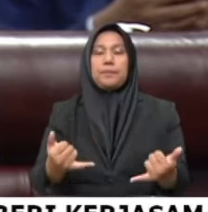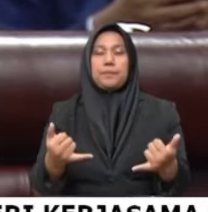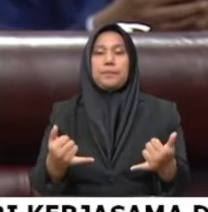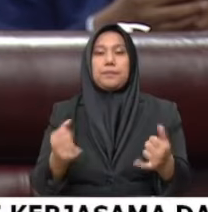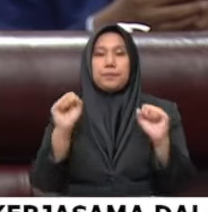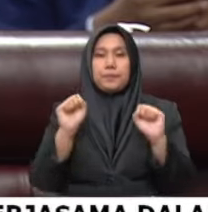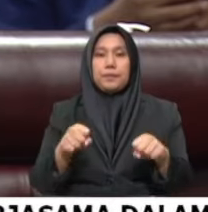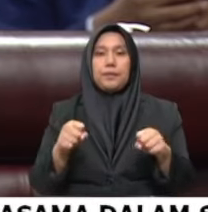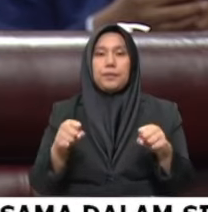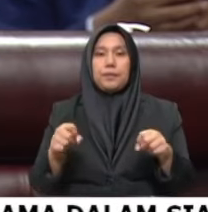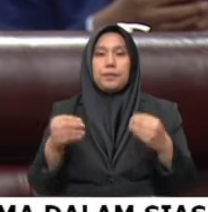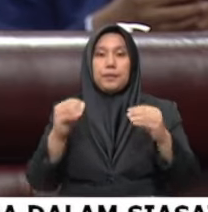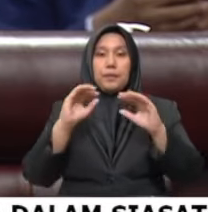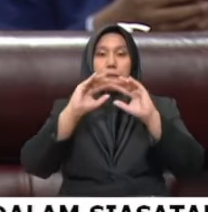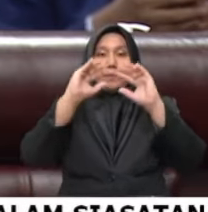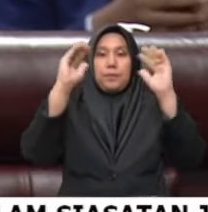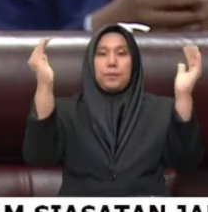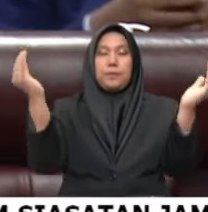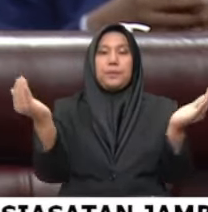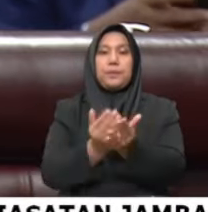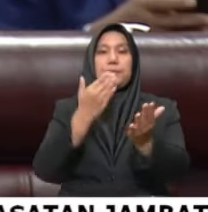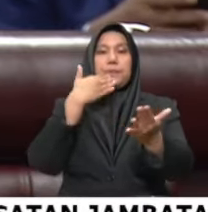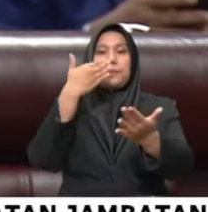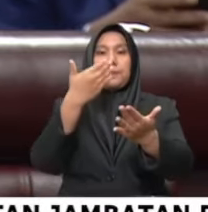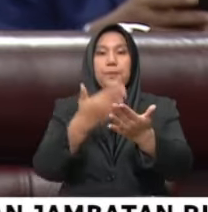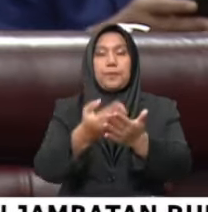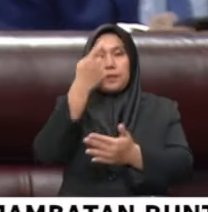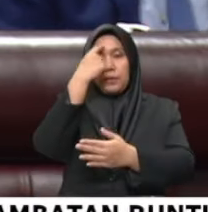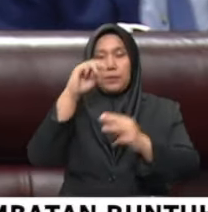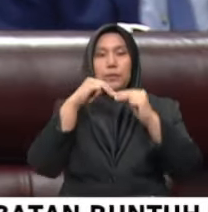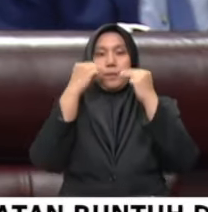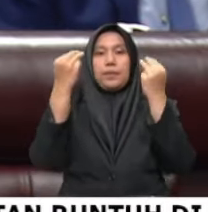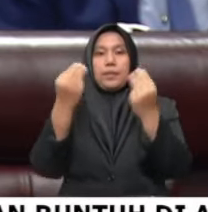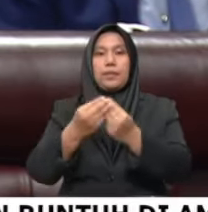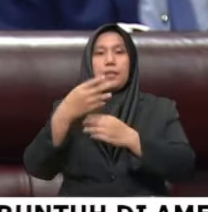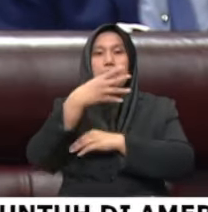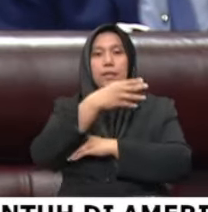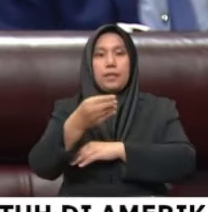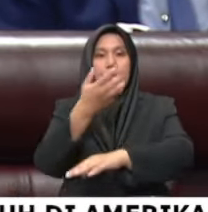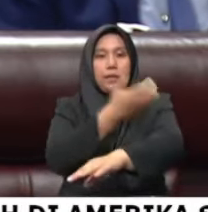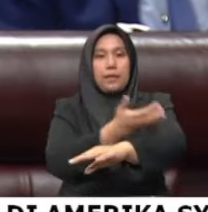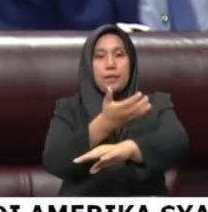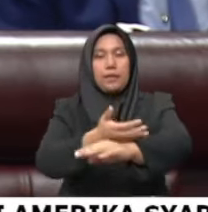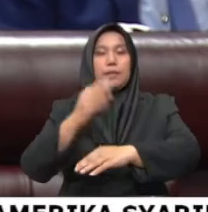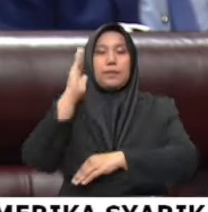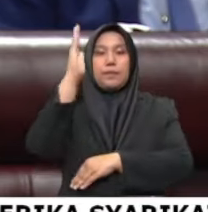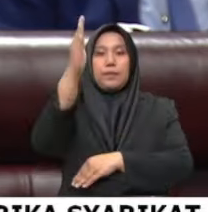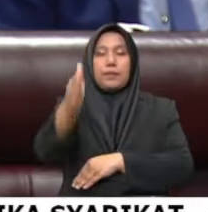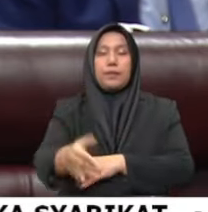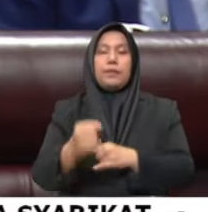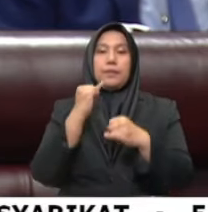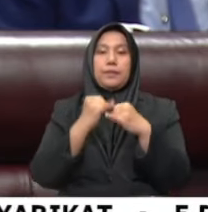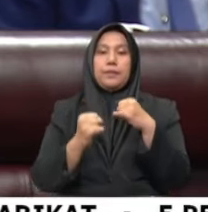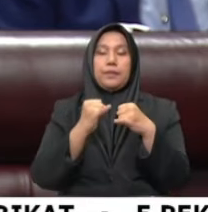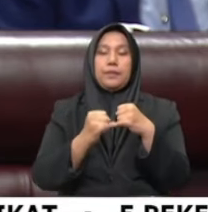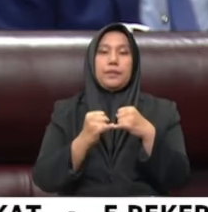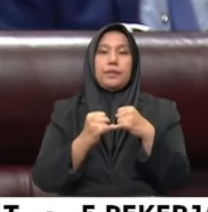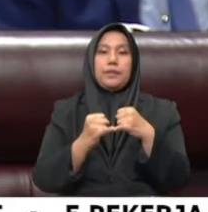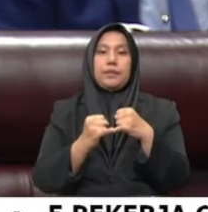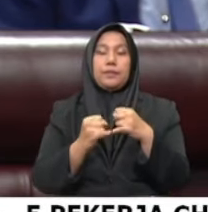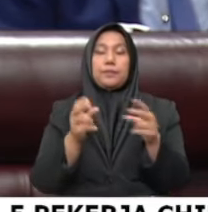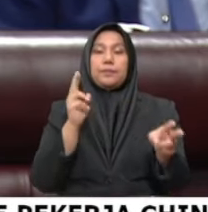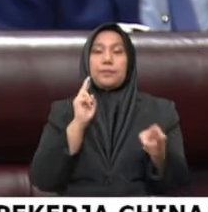satu bumi yang lebih baik untuk masyarakat dan generasi masa hadapan. Akhir sekali, saya mengambil kesempatan ini untuk